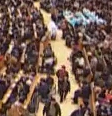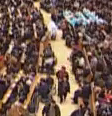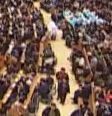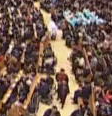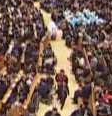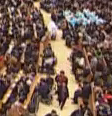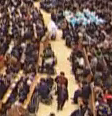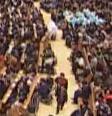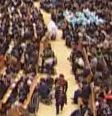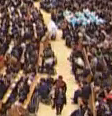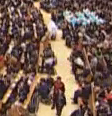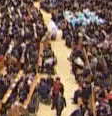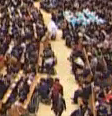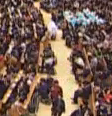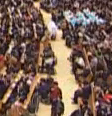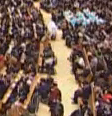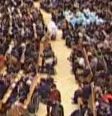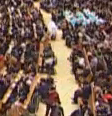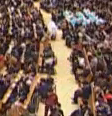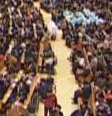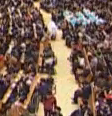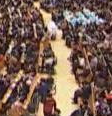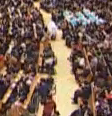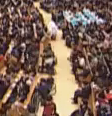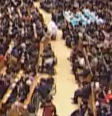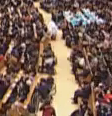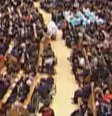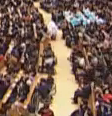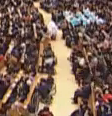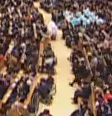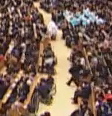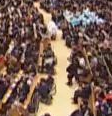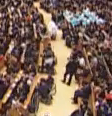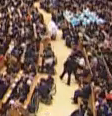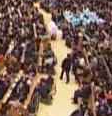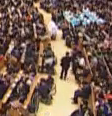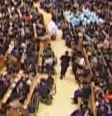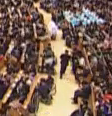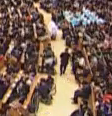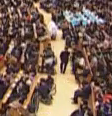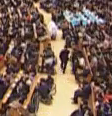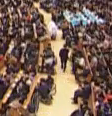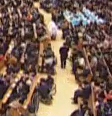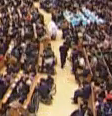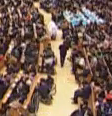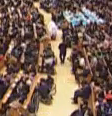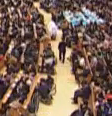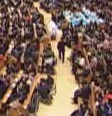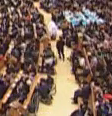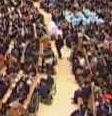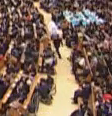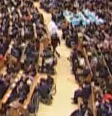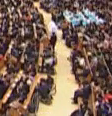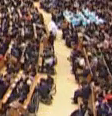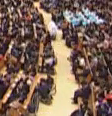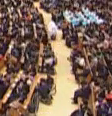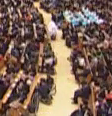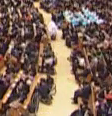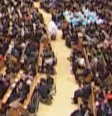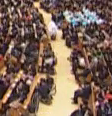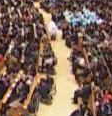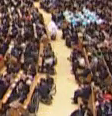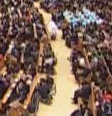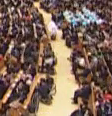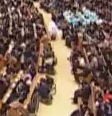그것을 용서했던 것 주님은 나 위에 속죄할 것만 나는 그것을 용서로 오해하며 매일매일 침수하며